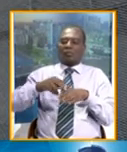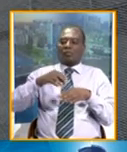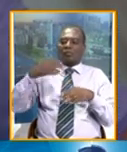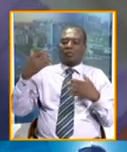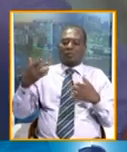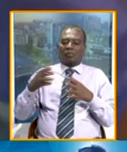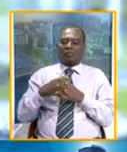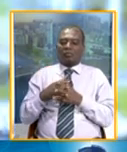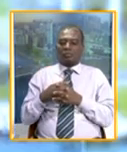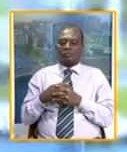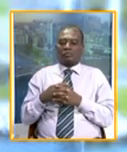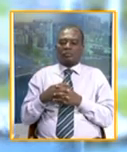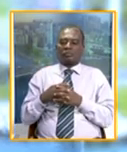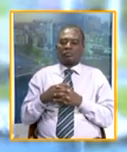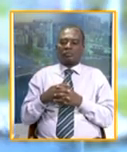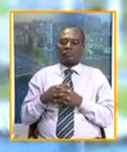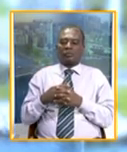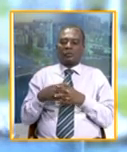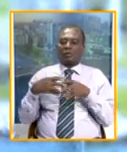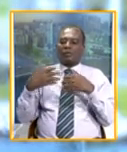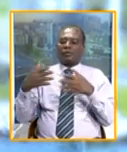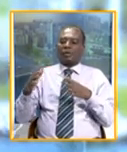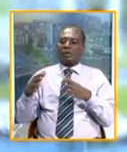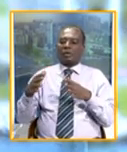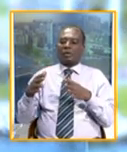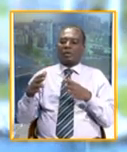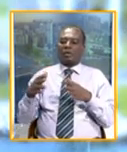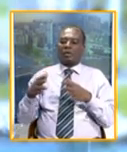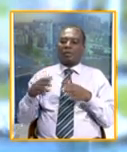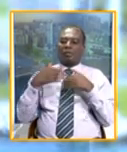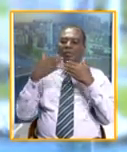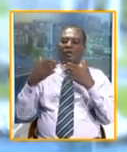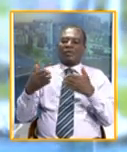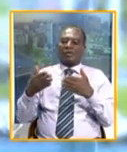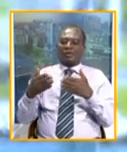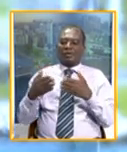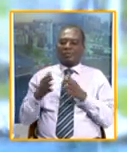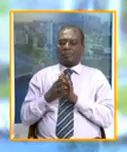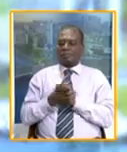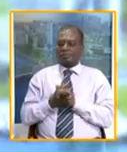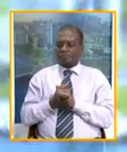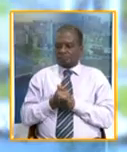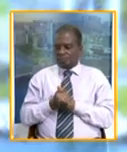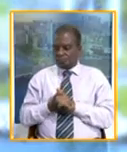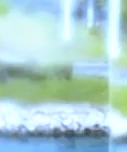et d'embolie. Voilà, ce journal touche à sa fin. Merci de nous avoir suivis.